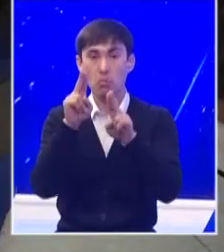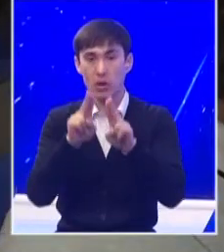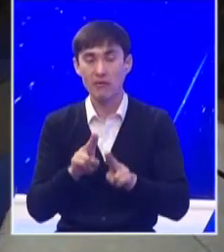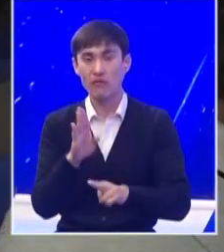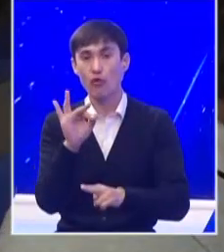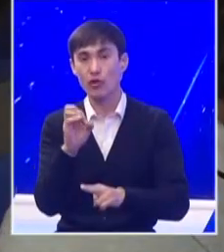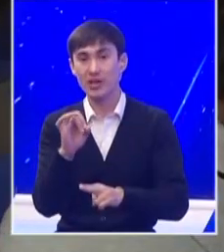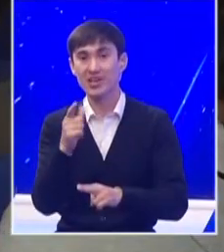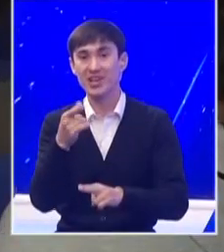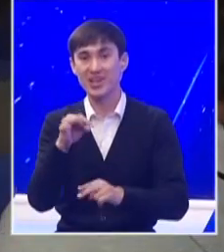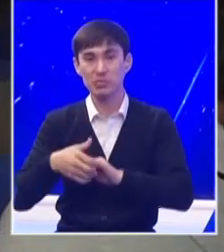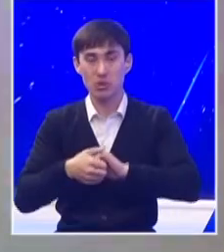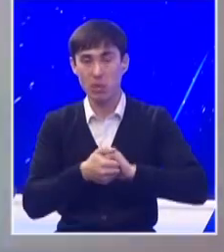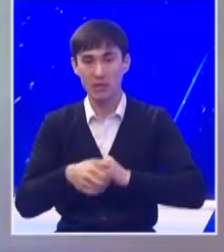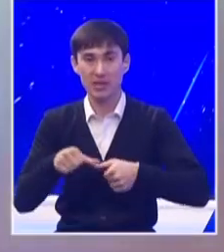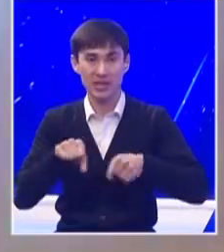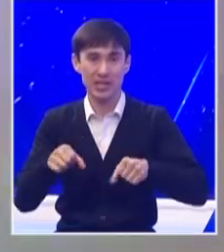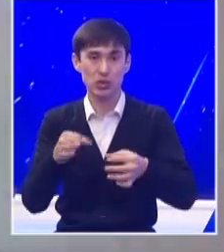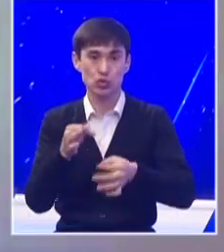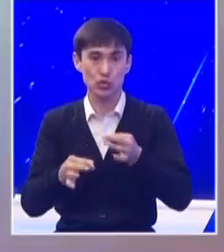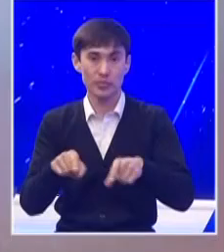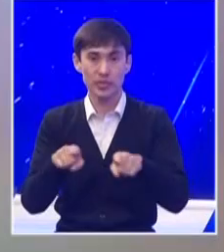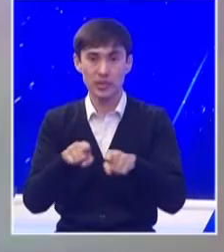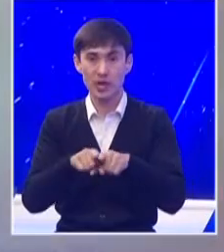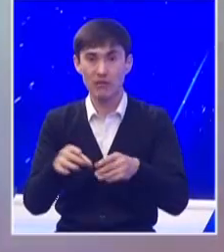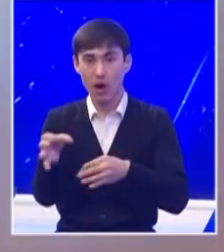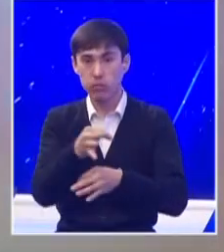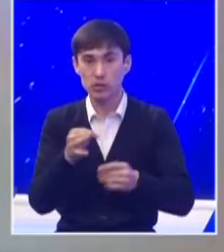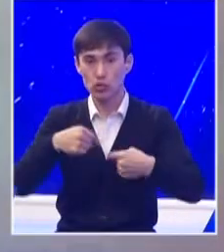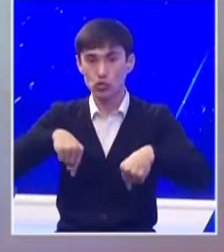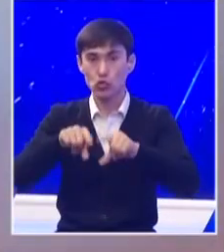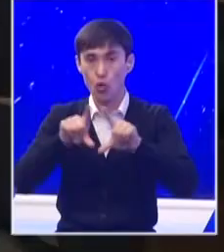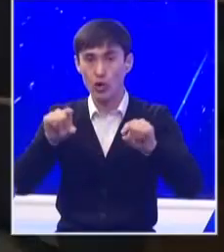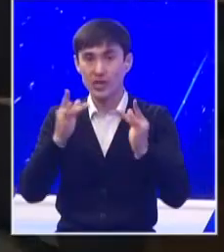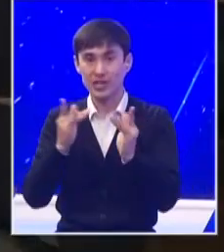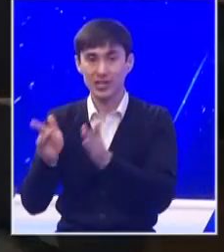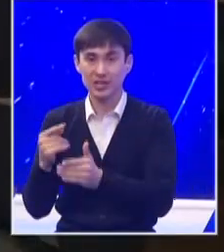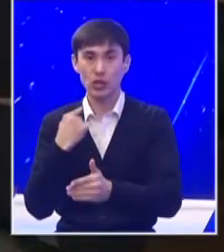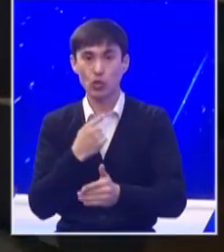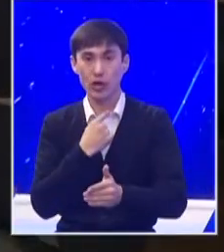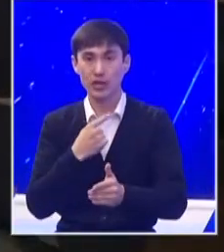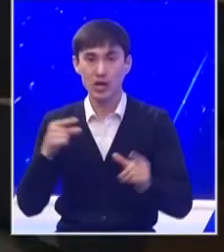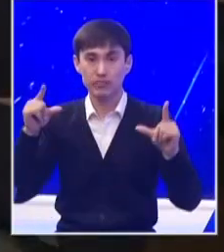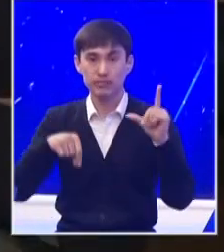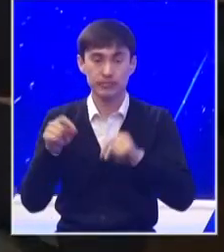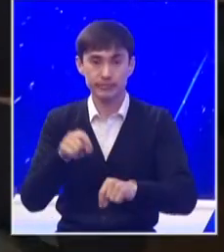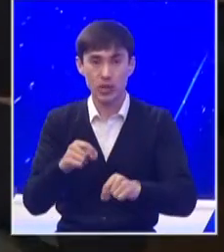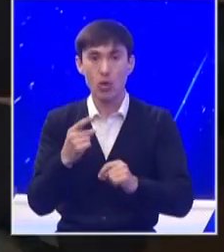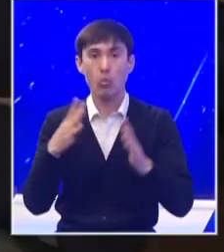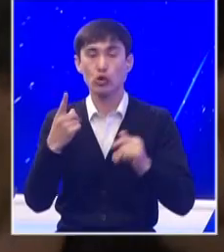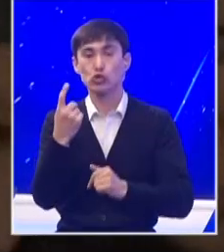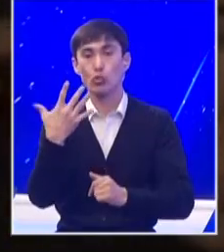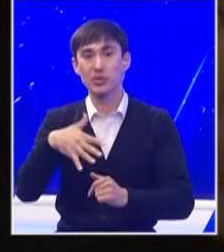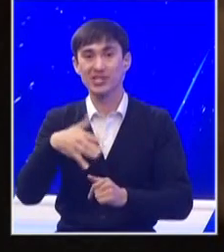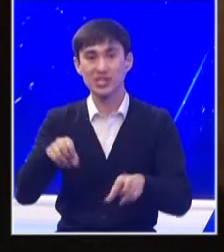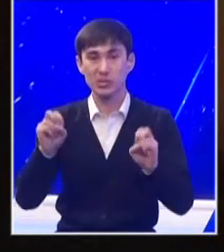и греко-римской борьбы тренеров и судей. А таковых в областной школе-интернате Талдыкургана собралось немало. Более